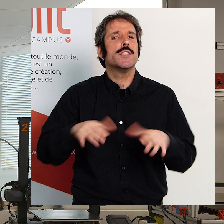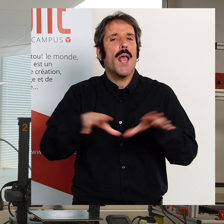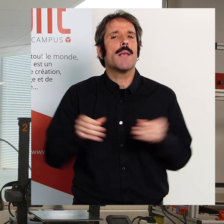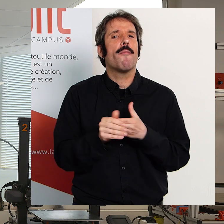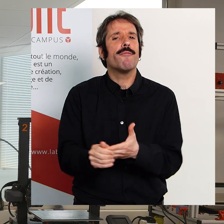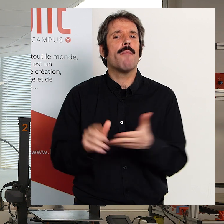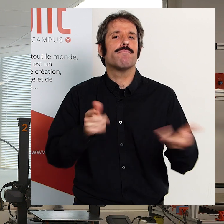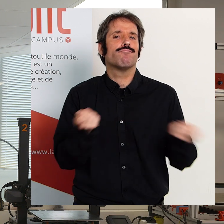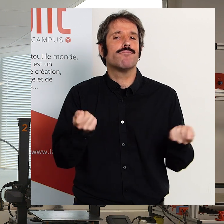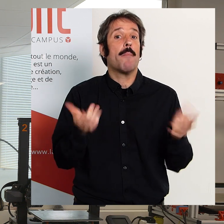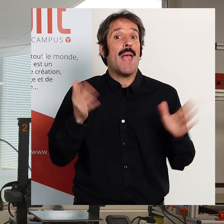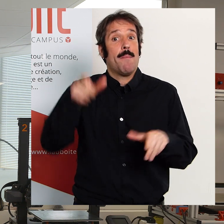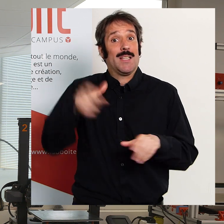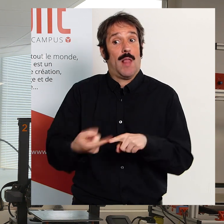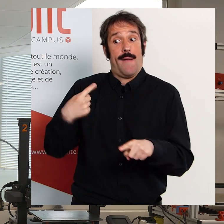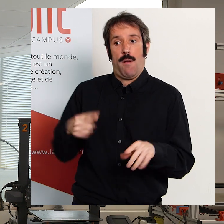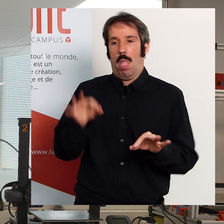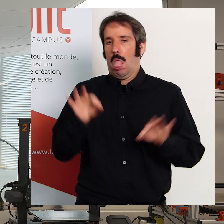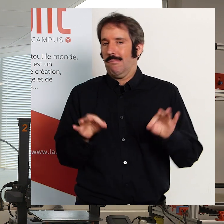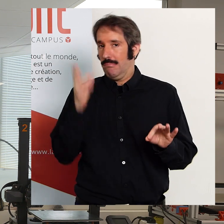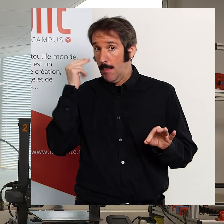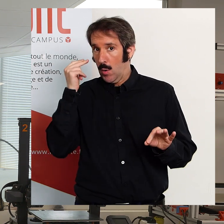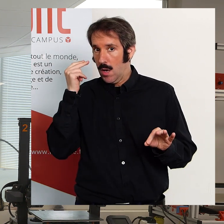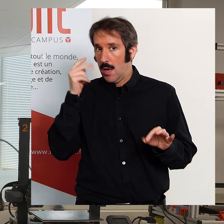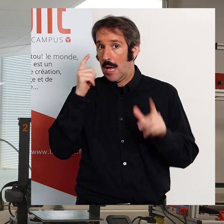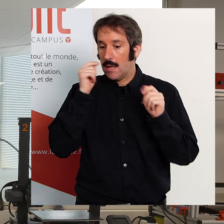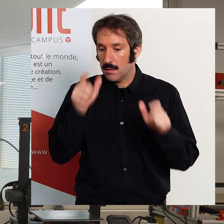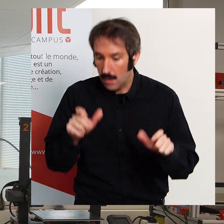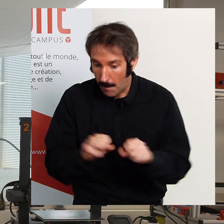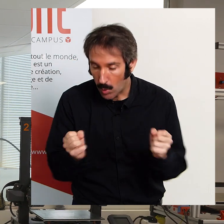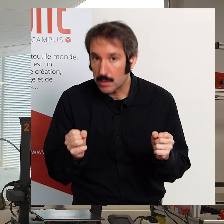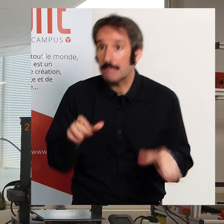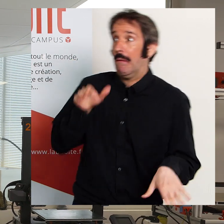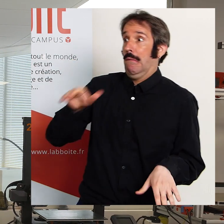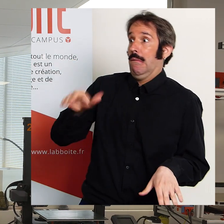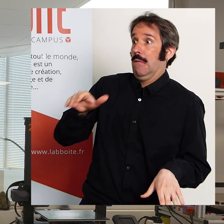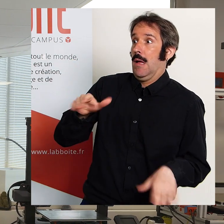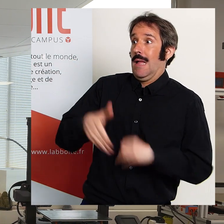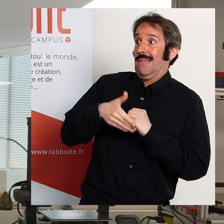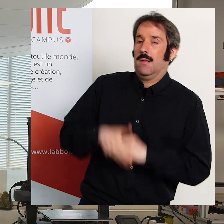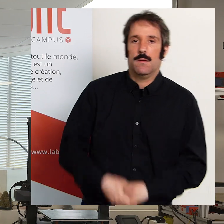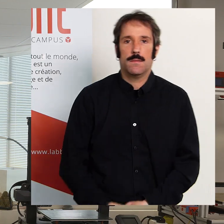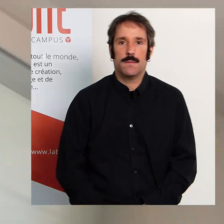Fab Manager, mais si une personne avant vous a fait une mauvaise manipulation, mettez en pause l'impression et appelez-nous.